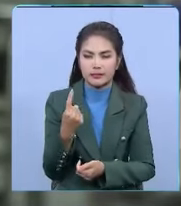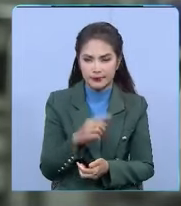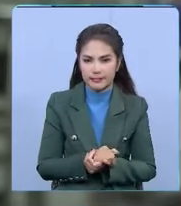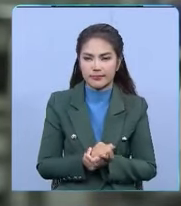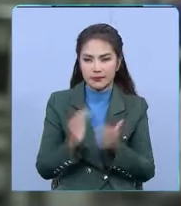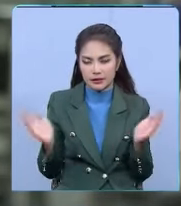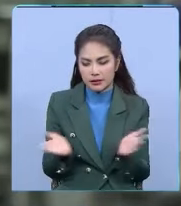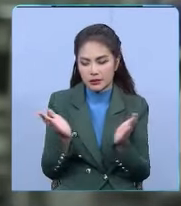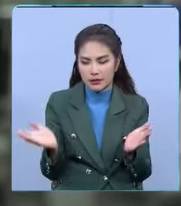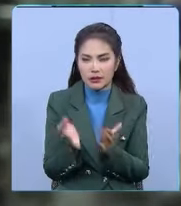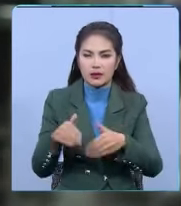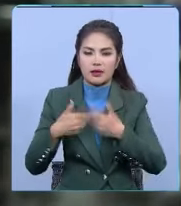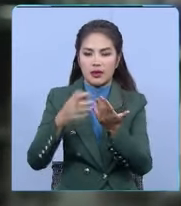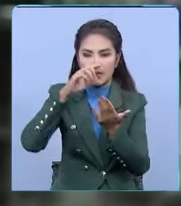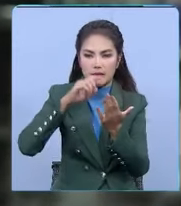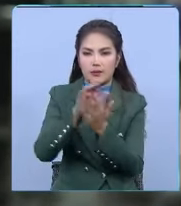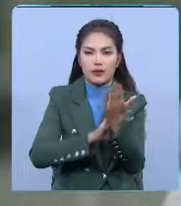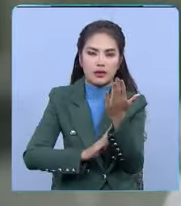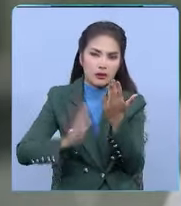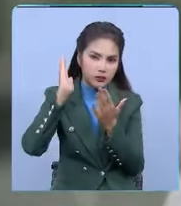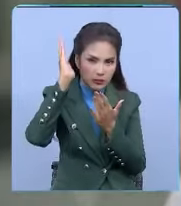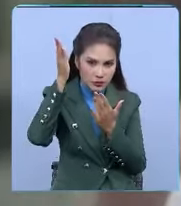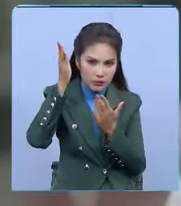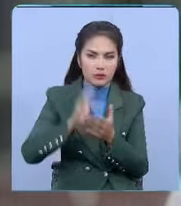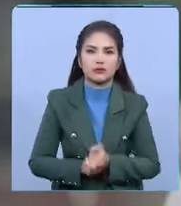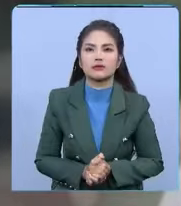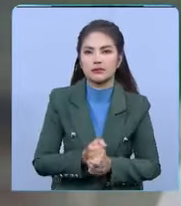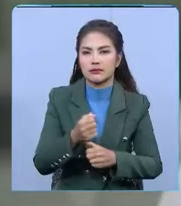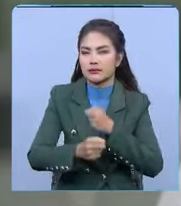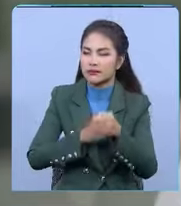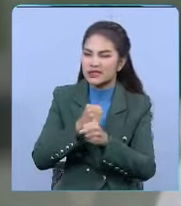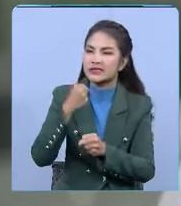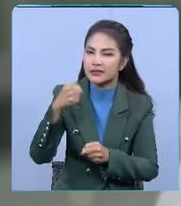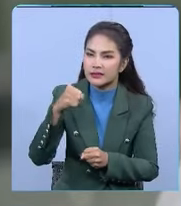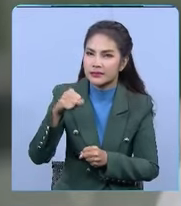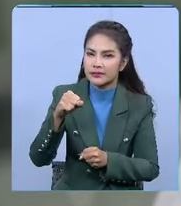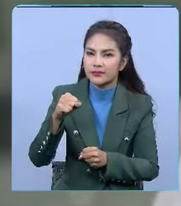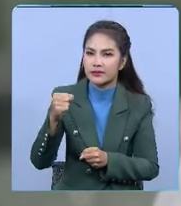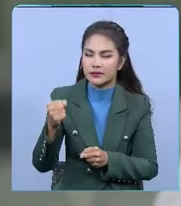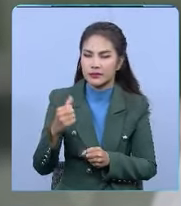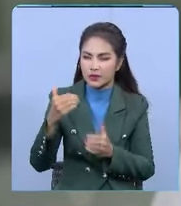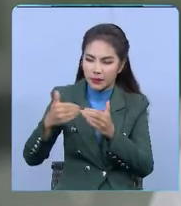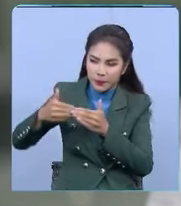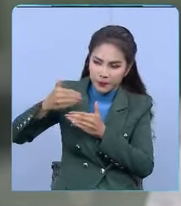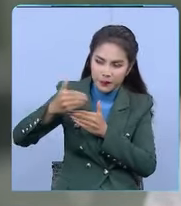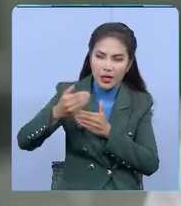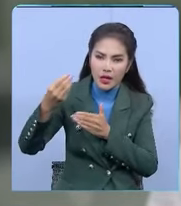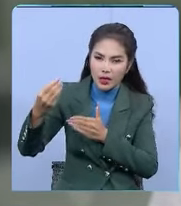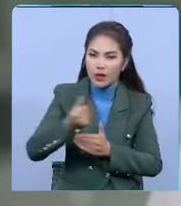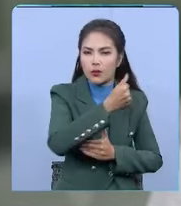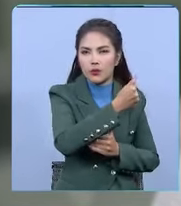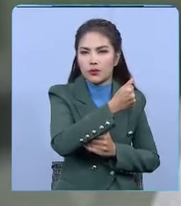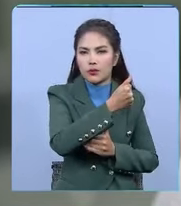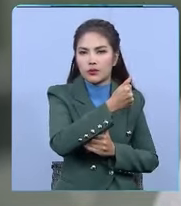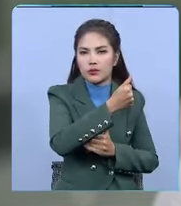ริญให้กับประเทศชาติต่อไปในอนาคตเรา10ปีนั้นมันไม่ช้าเลยครับจะรวดเร็วแล้วก็จะสามารถที่จะท